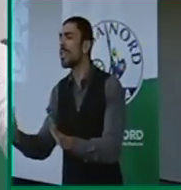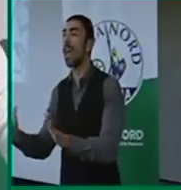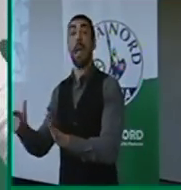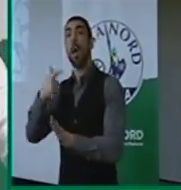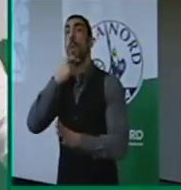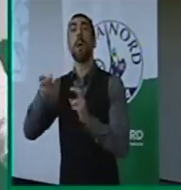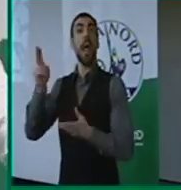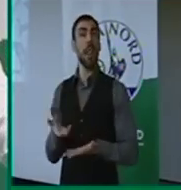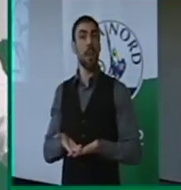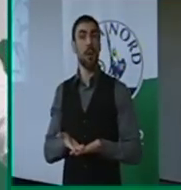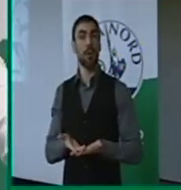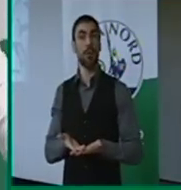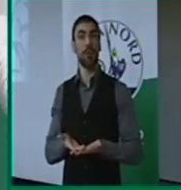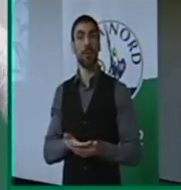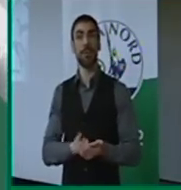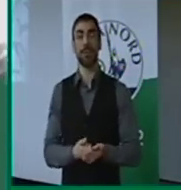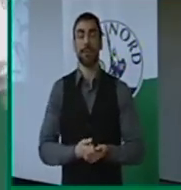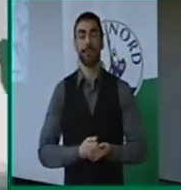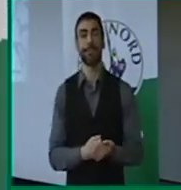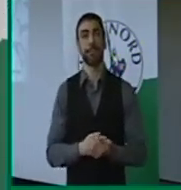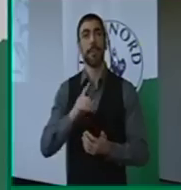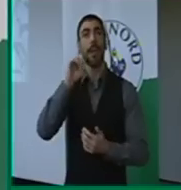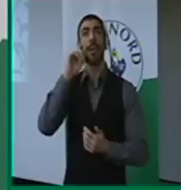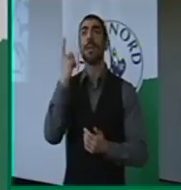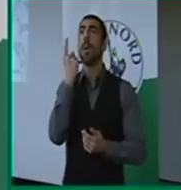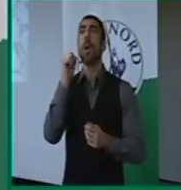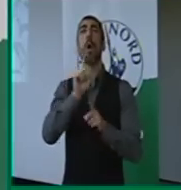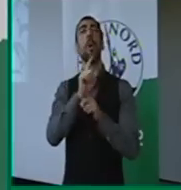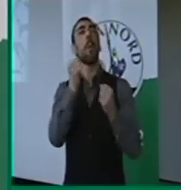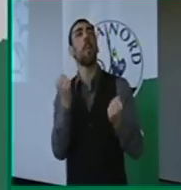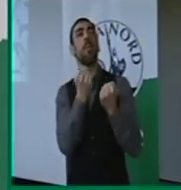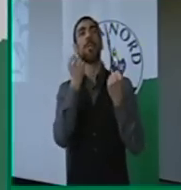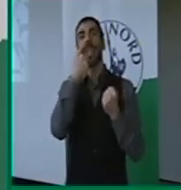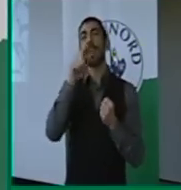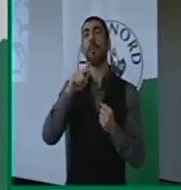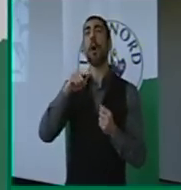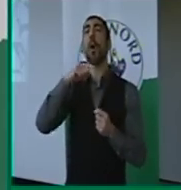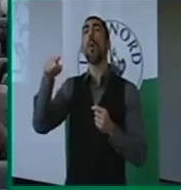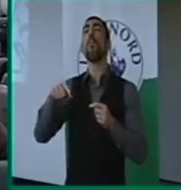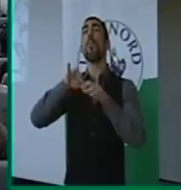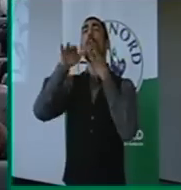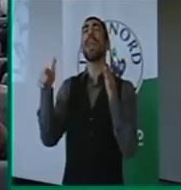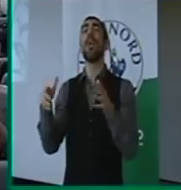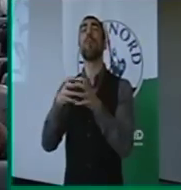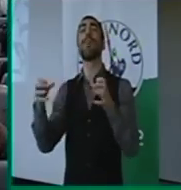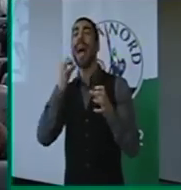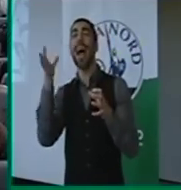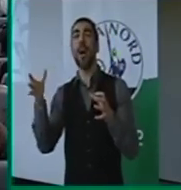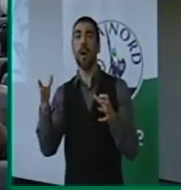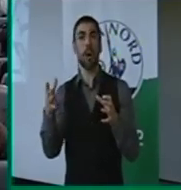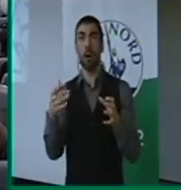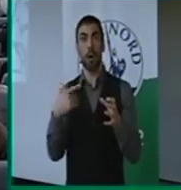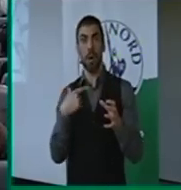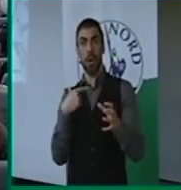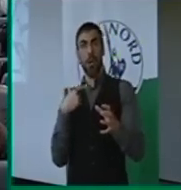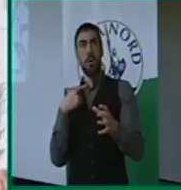6 è più bello e E se qualcuno osa fare delle pubblicità tipo Mulino Bianco Boom Barilla Ma come ti